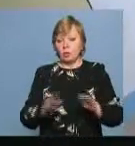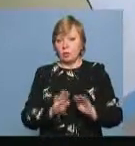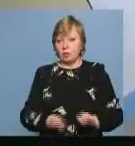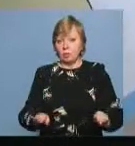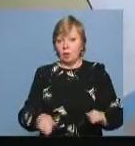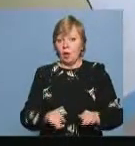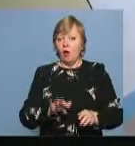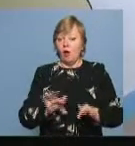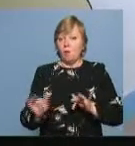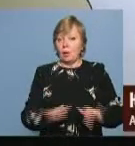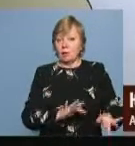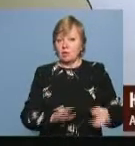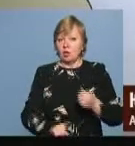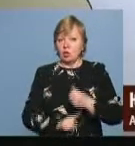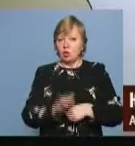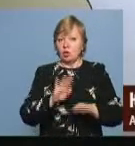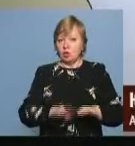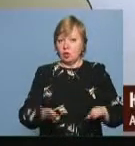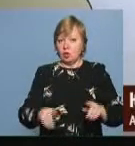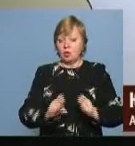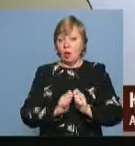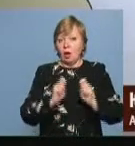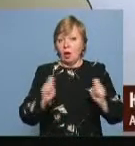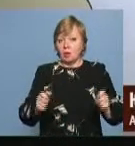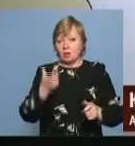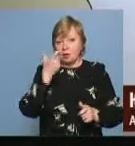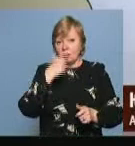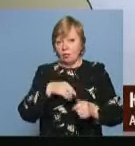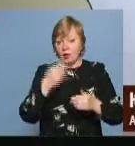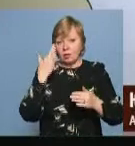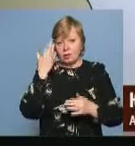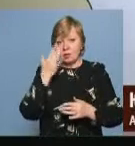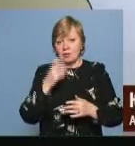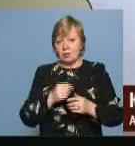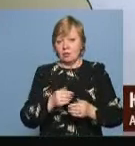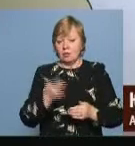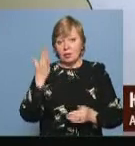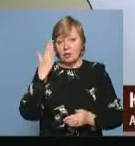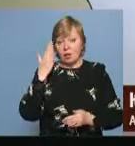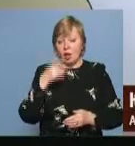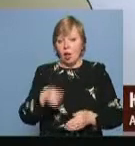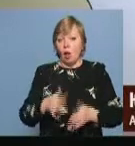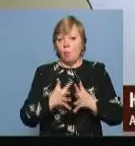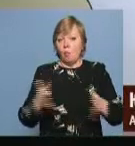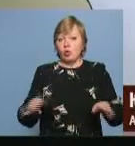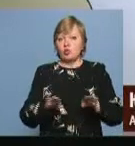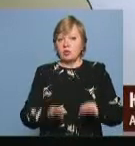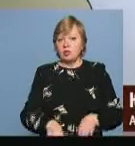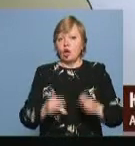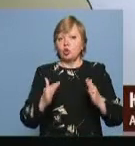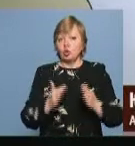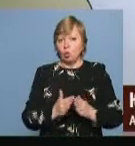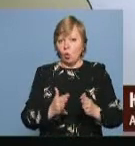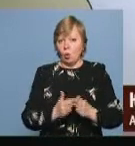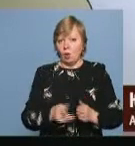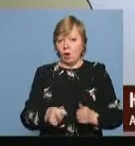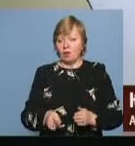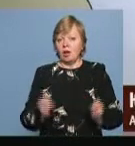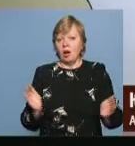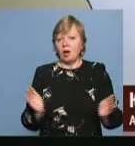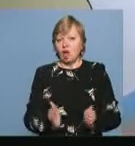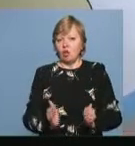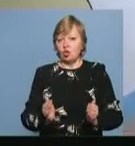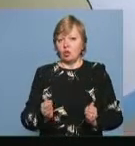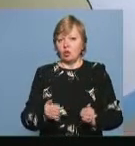стали раскрываться, потому что они все равно сидят дома, то есть для них ограничен круг у них